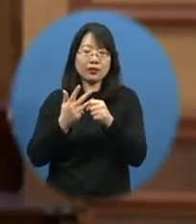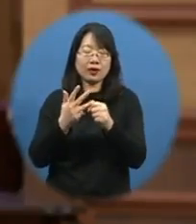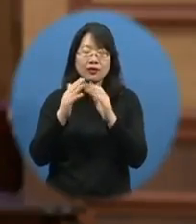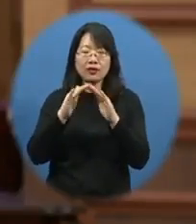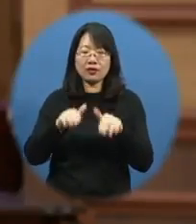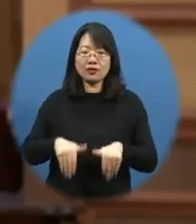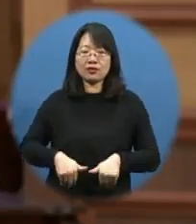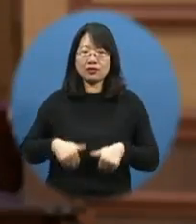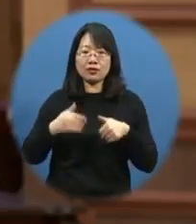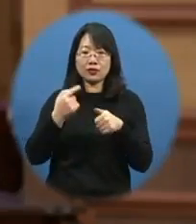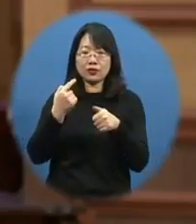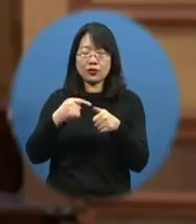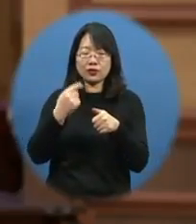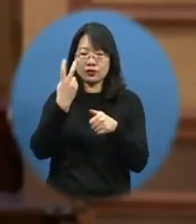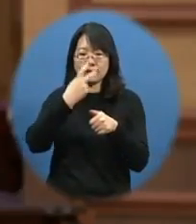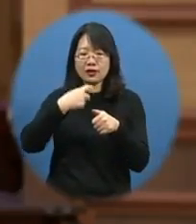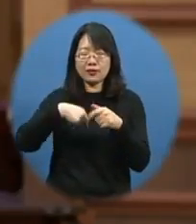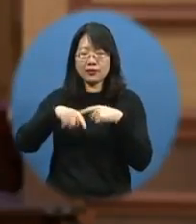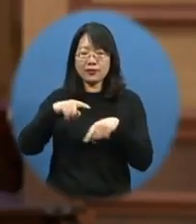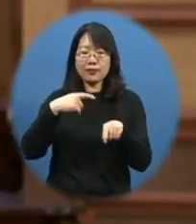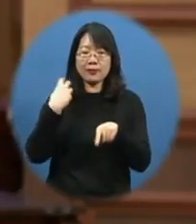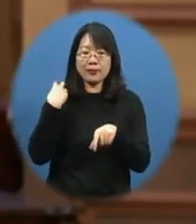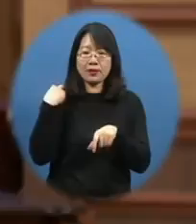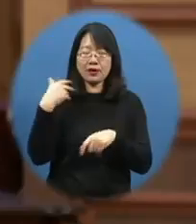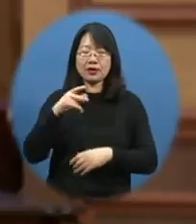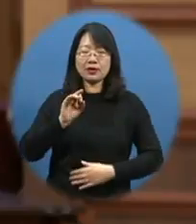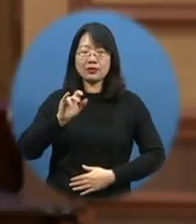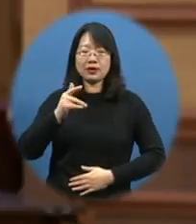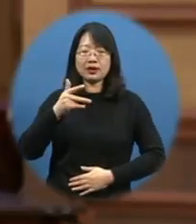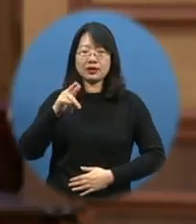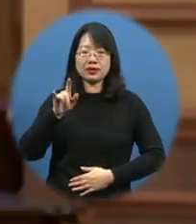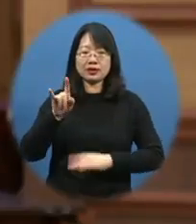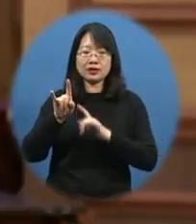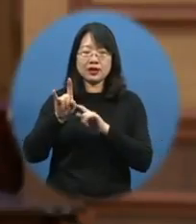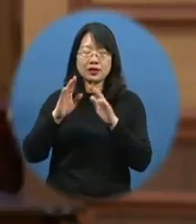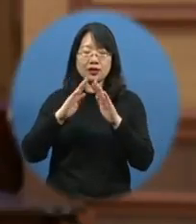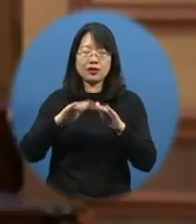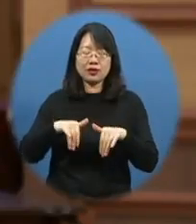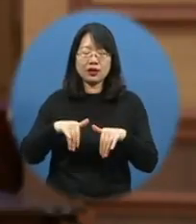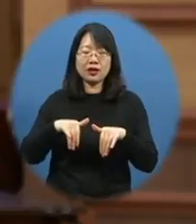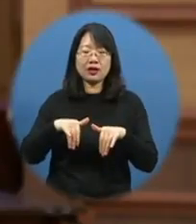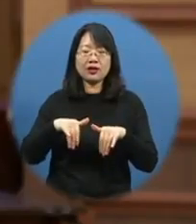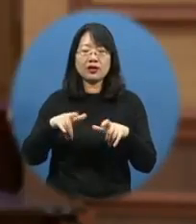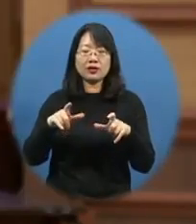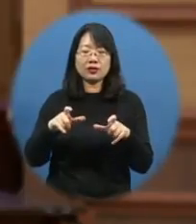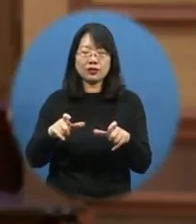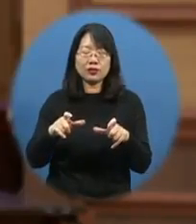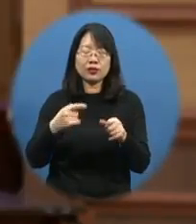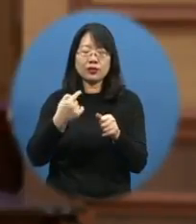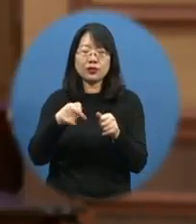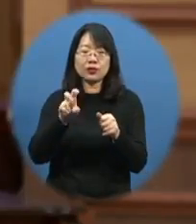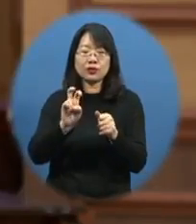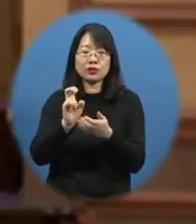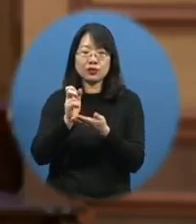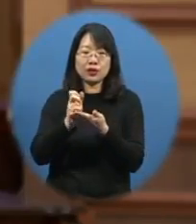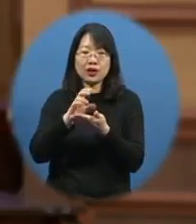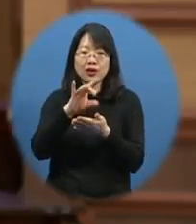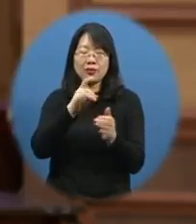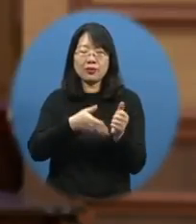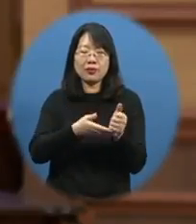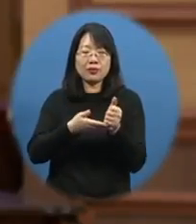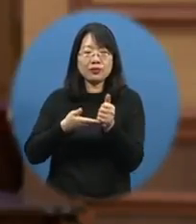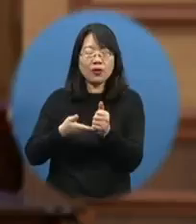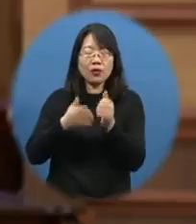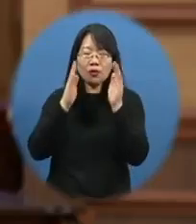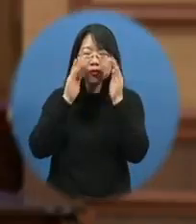교육을 진두지휘하고 계신 장만채 전남도 교육감이신데요. 오늘 스튜디오에 초대해서 공부 왜